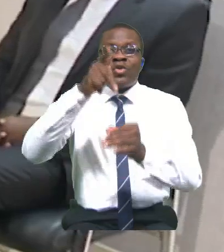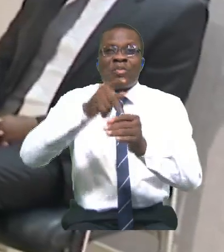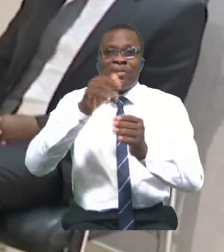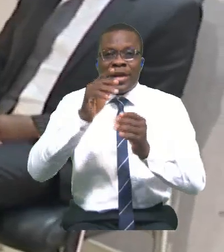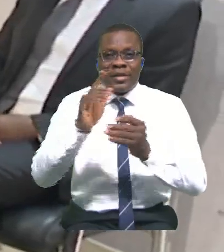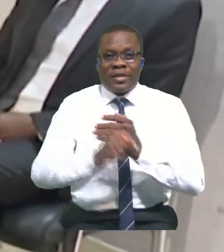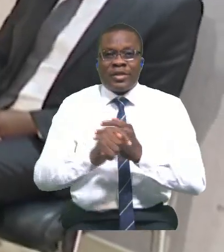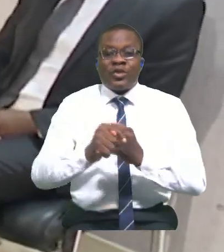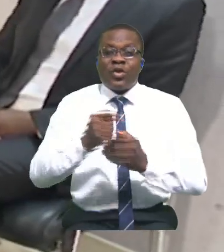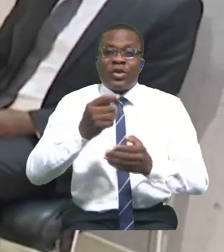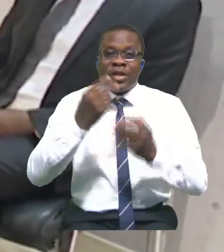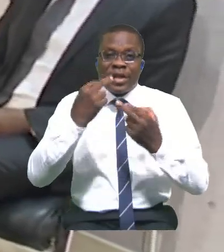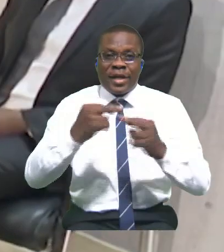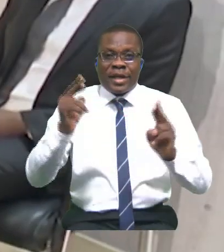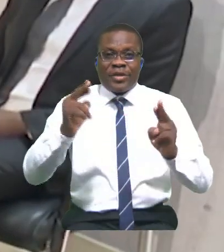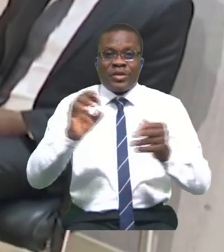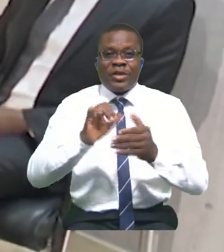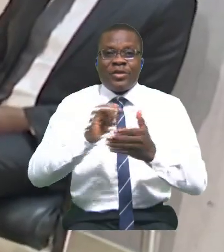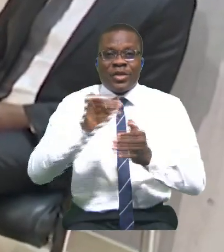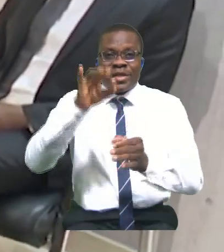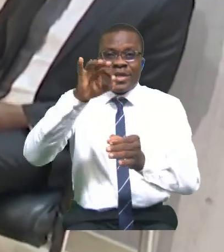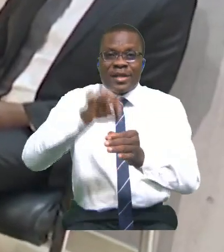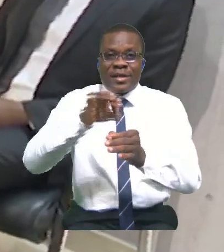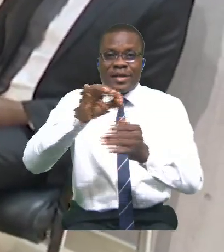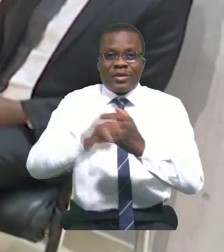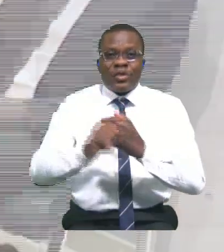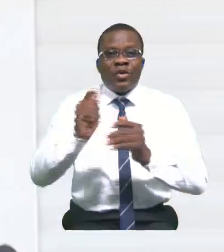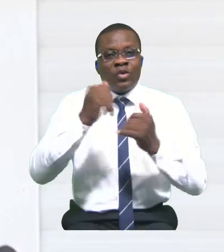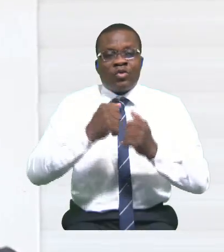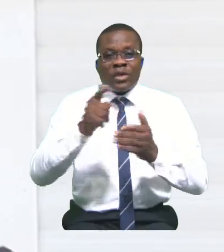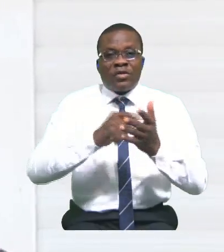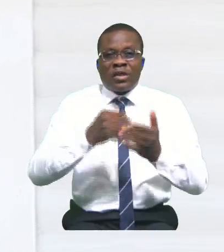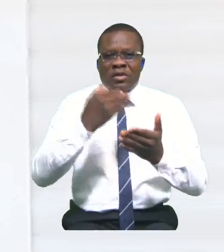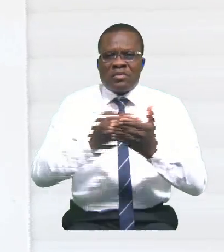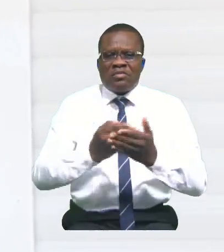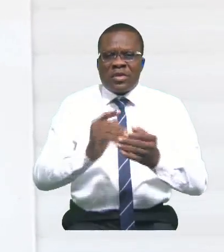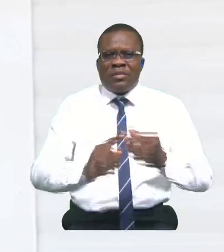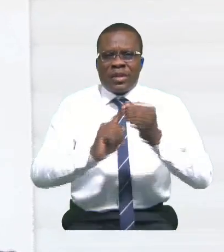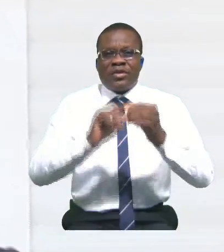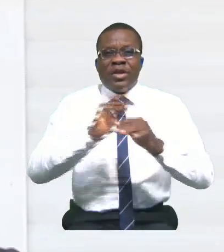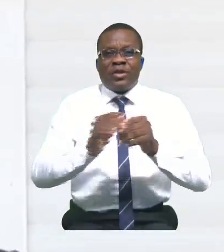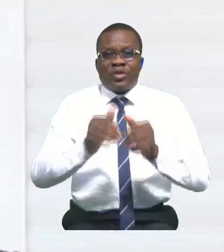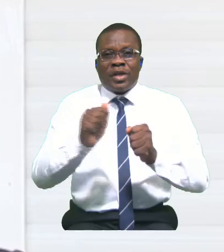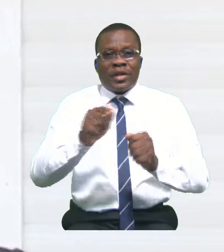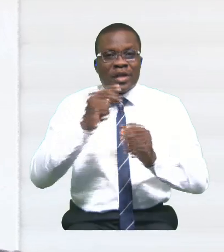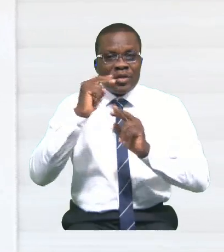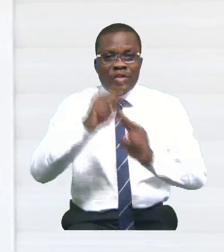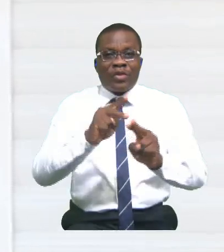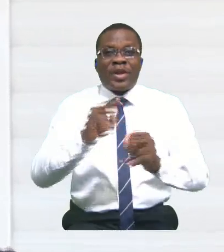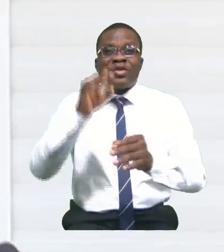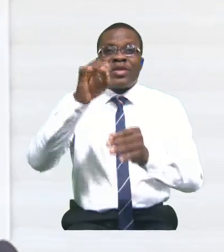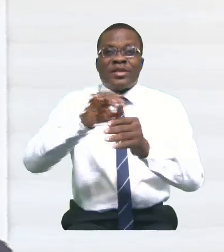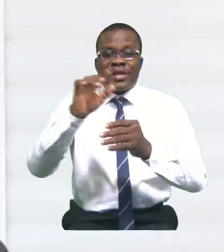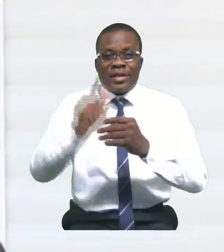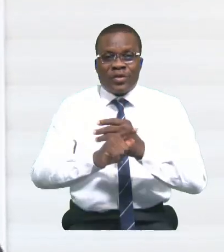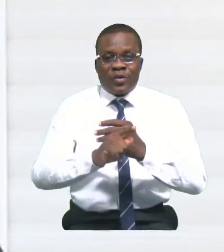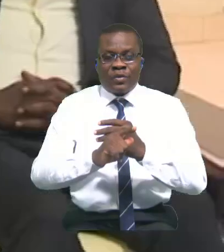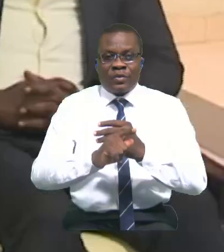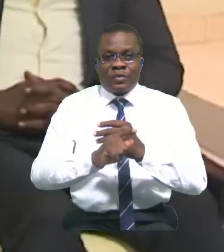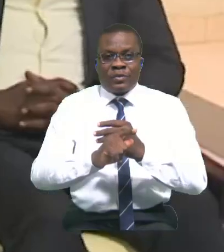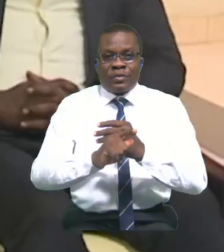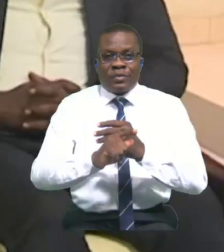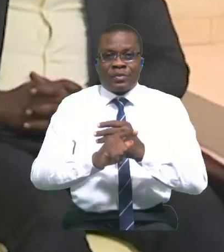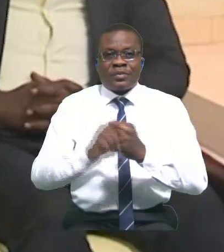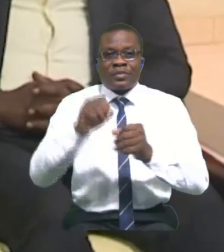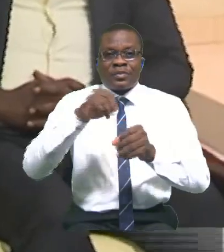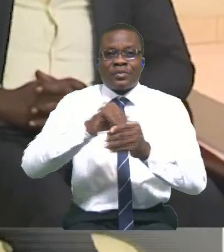la réussite de cette élection nous avons des critères bien particuliers sur lesquels nous observons les élections et en son